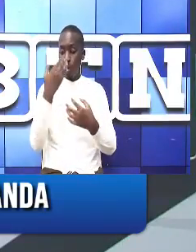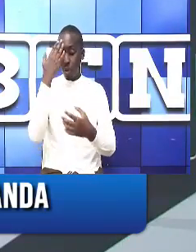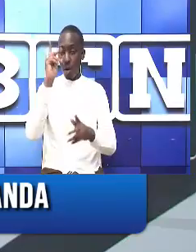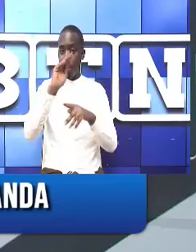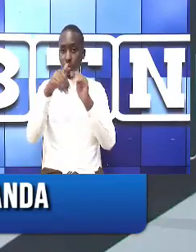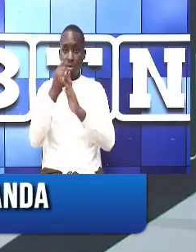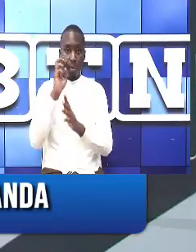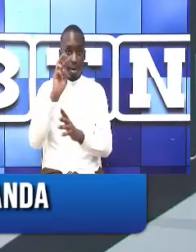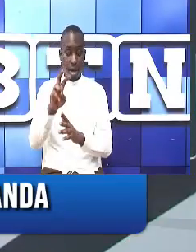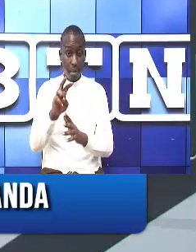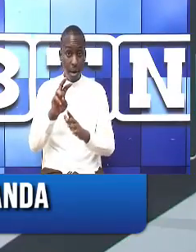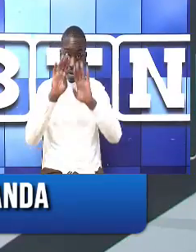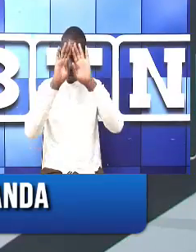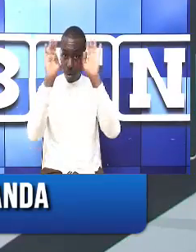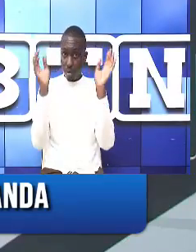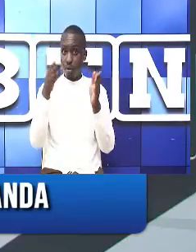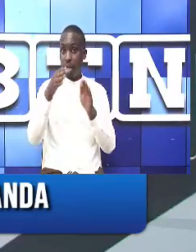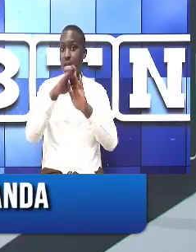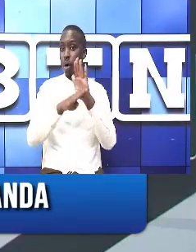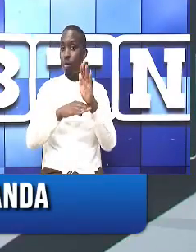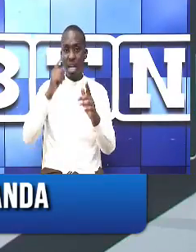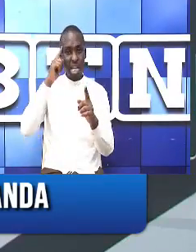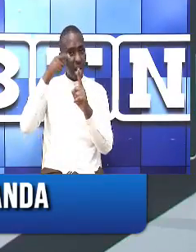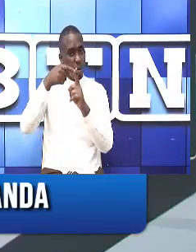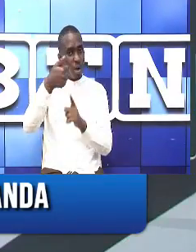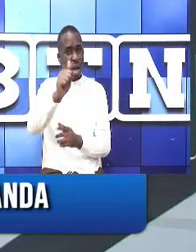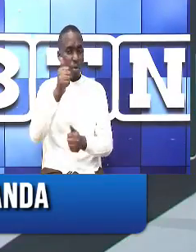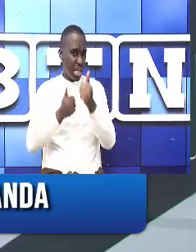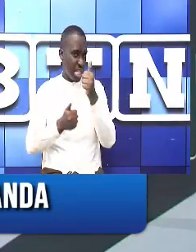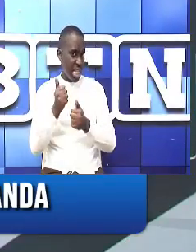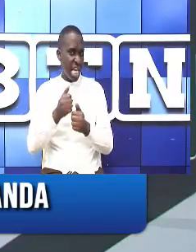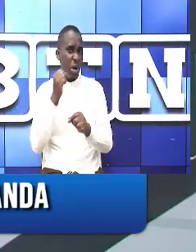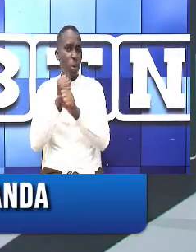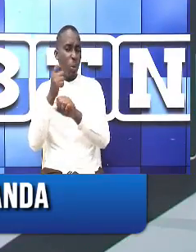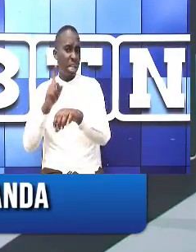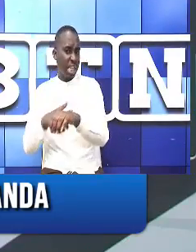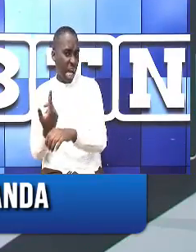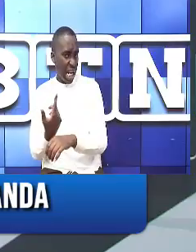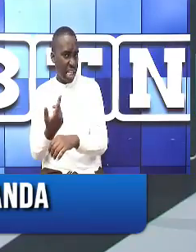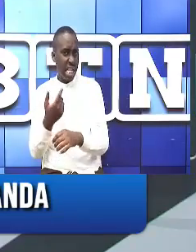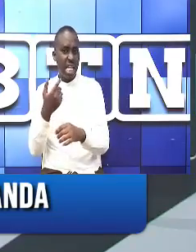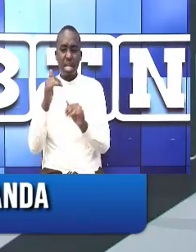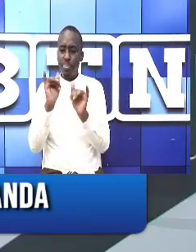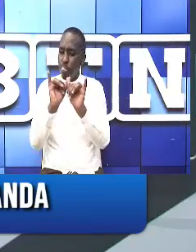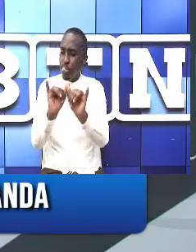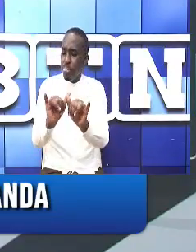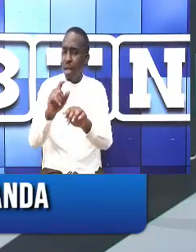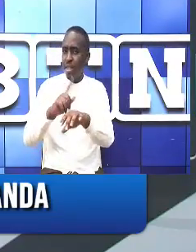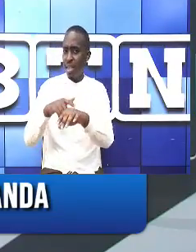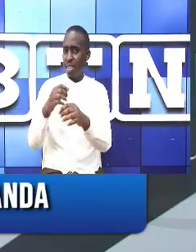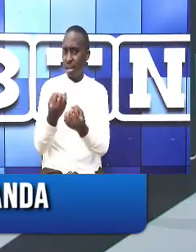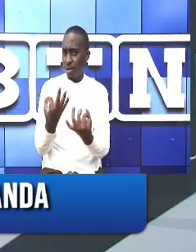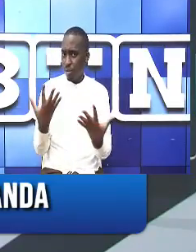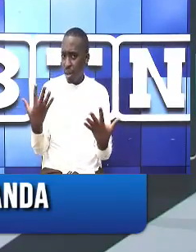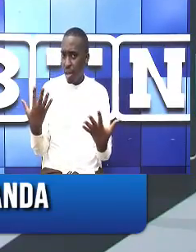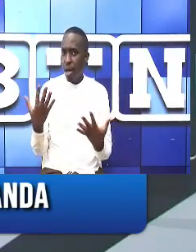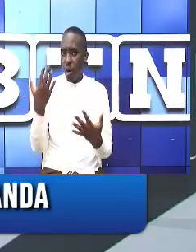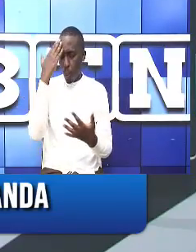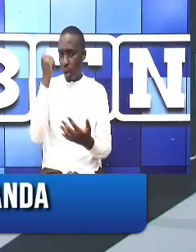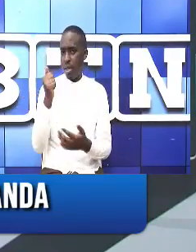kubyumva iyi gahunda igamije iki ikorwa ryari izamara igihe kingana iki ese kubera iki